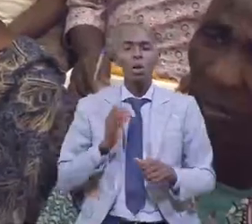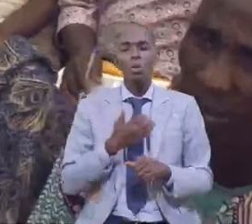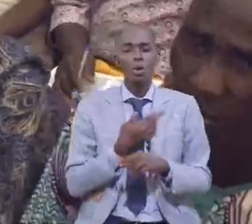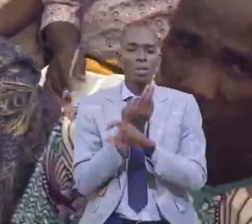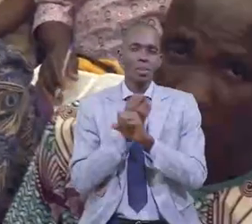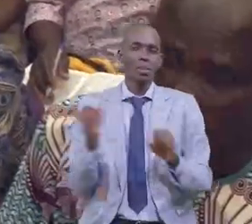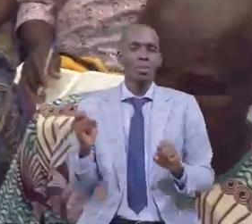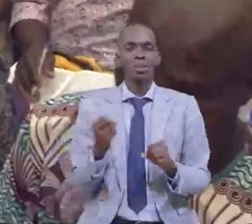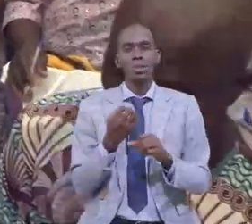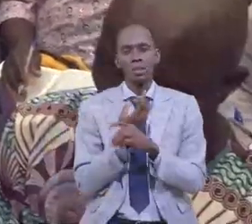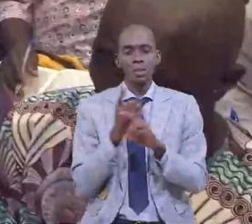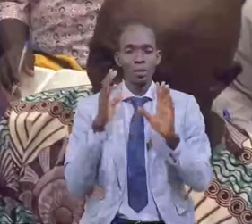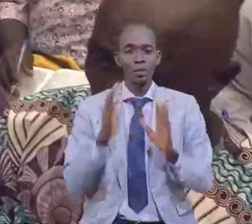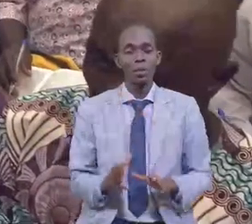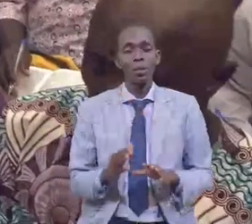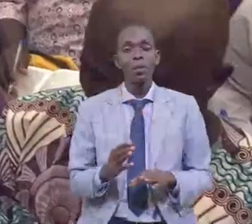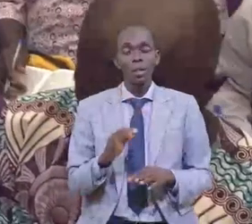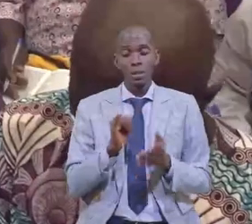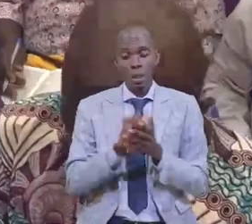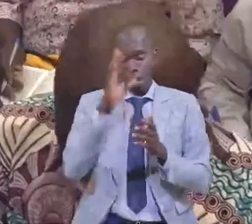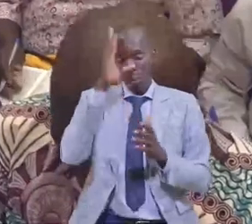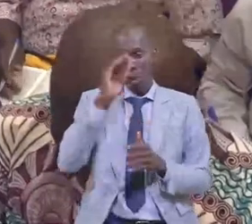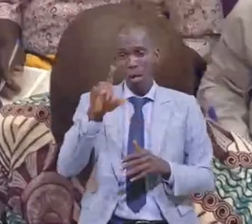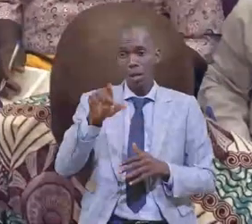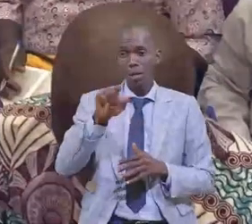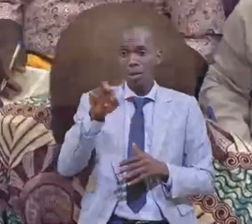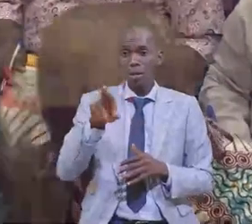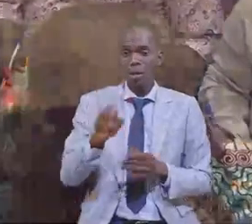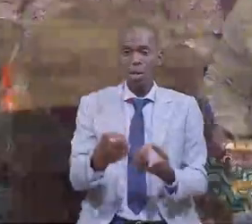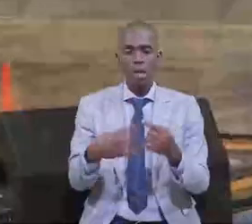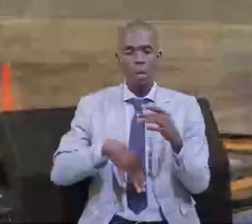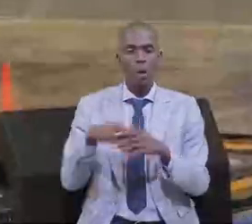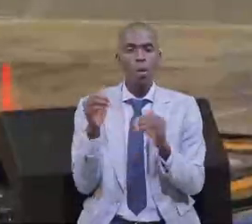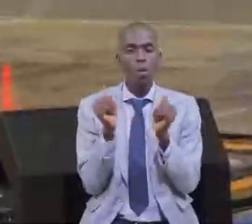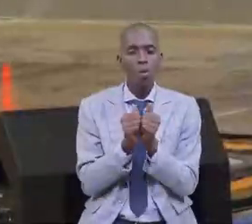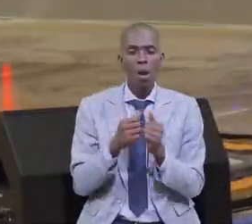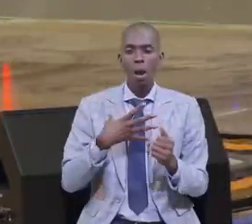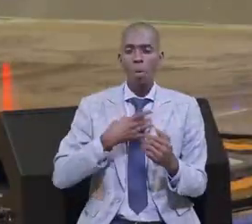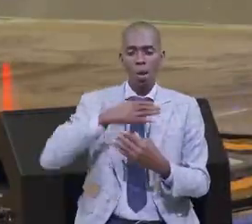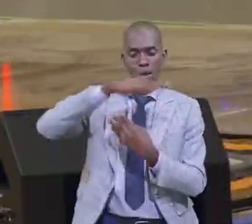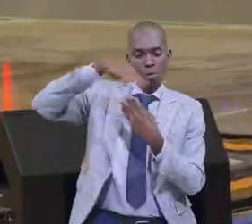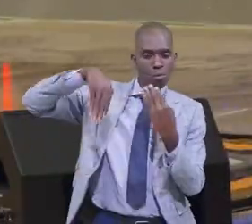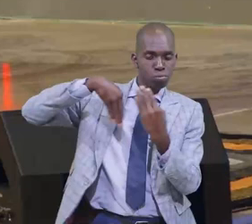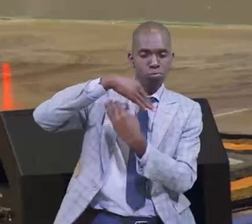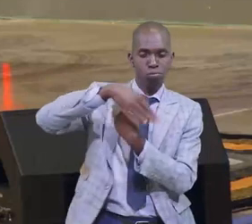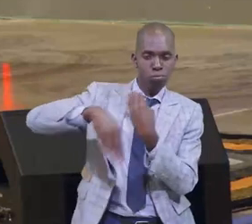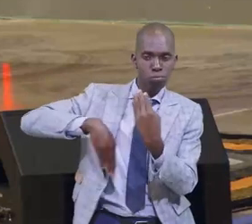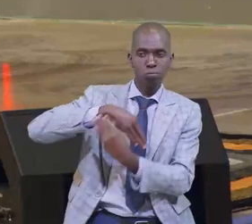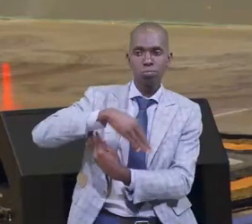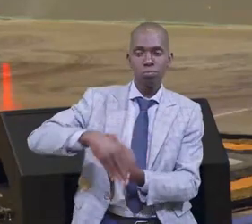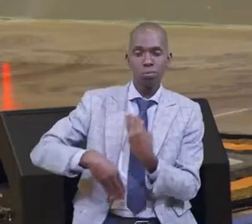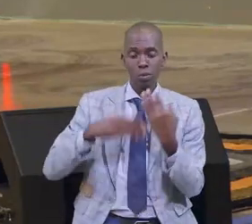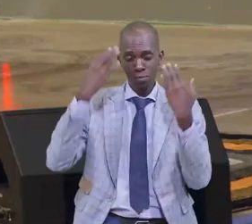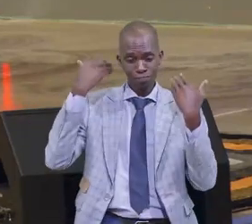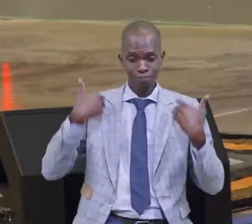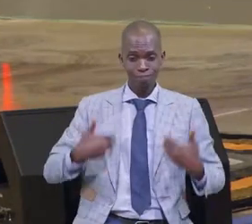notre Libérateur Rédempteur. Et le mort sortit les pieds et les mains liés de bandes et le